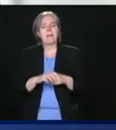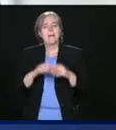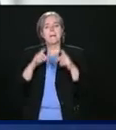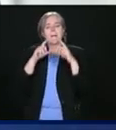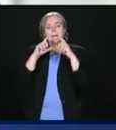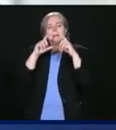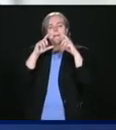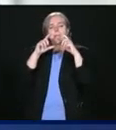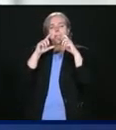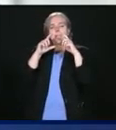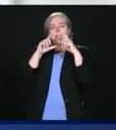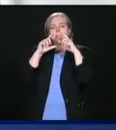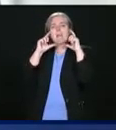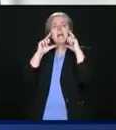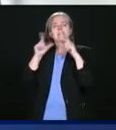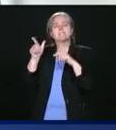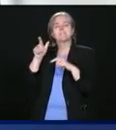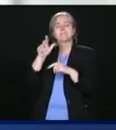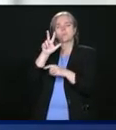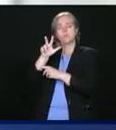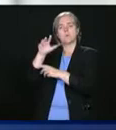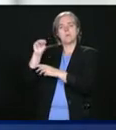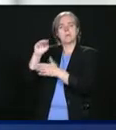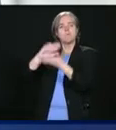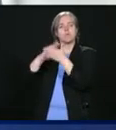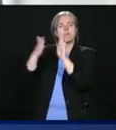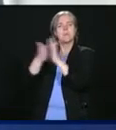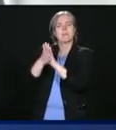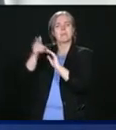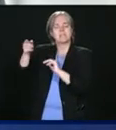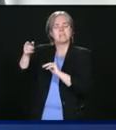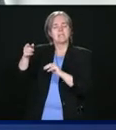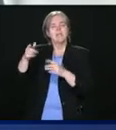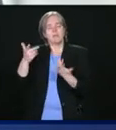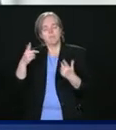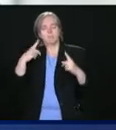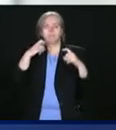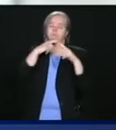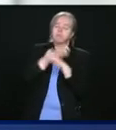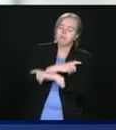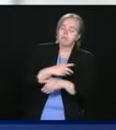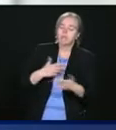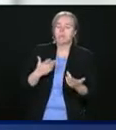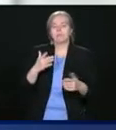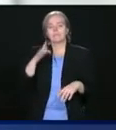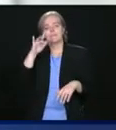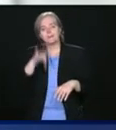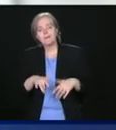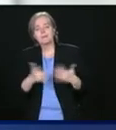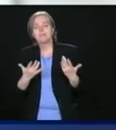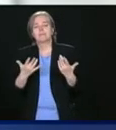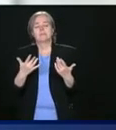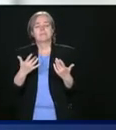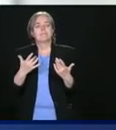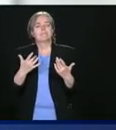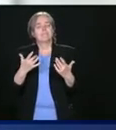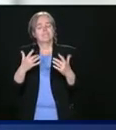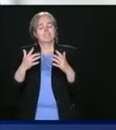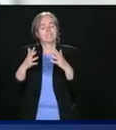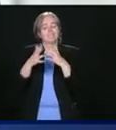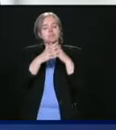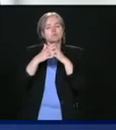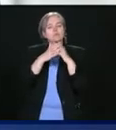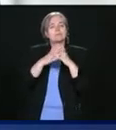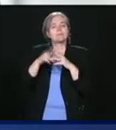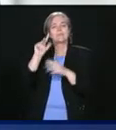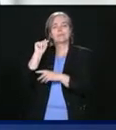de la part de la compagnie 3M, on sait à quel point ça a été compliqué en raison des directives mises en place par le président